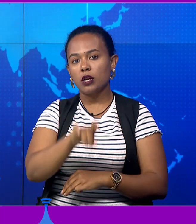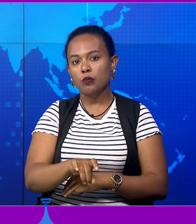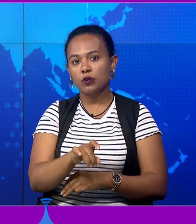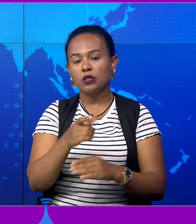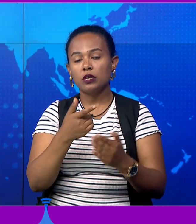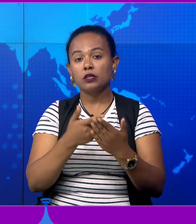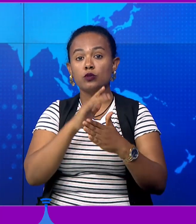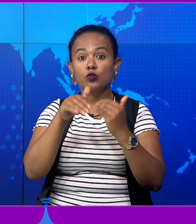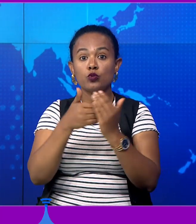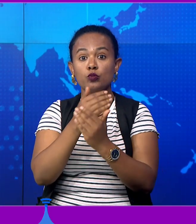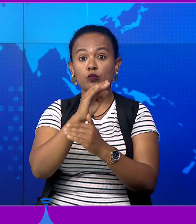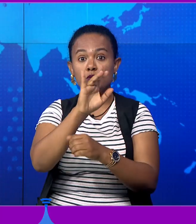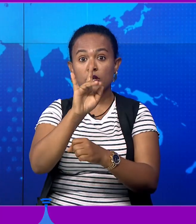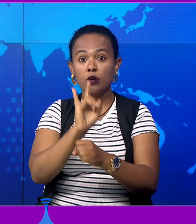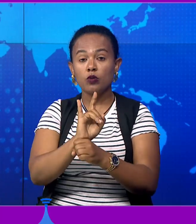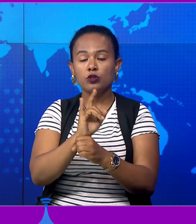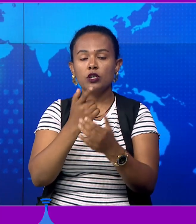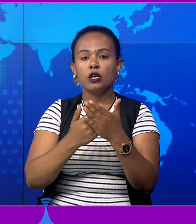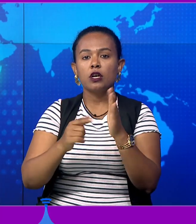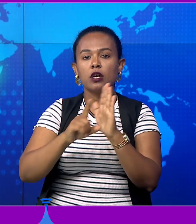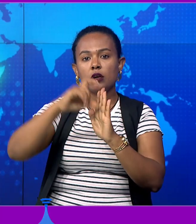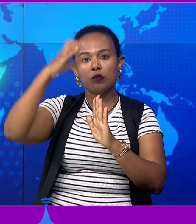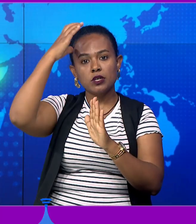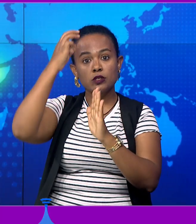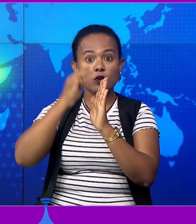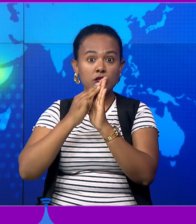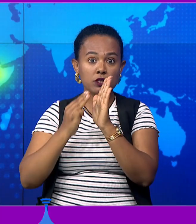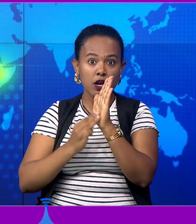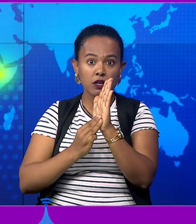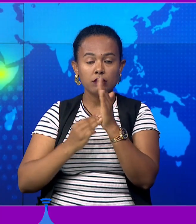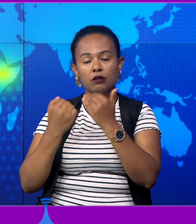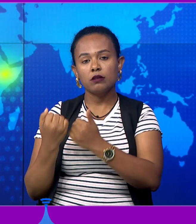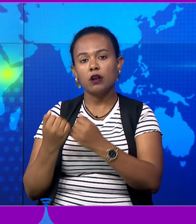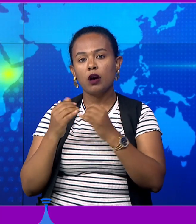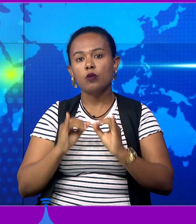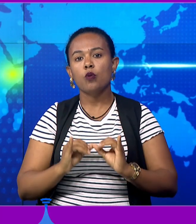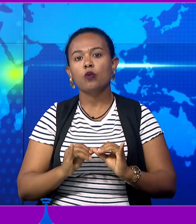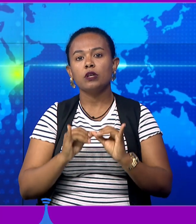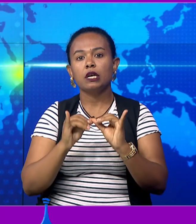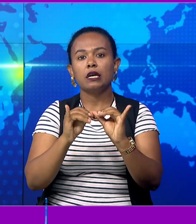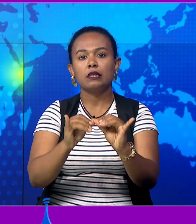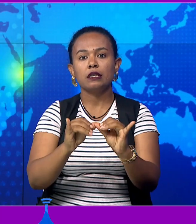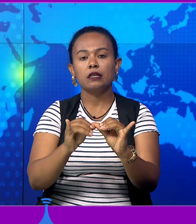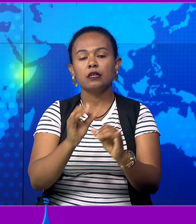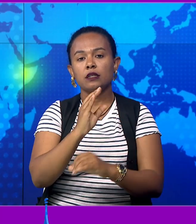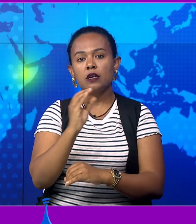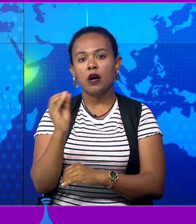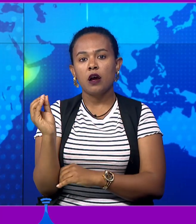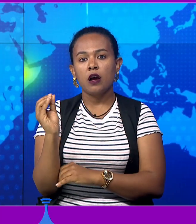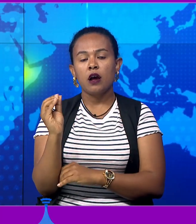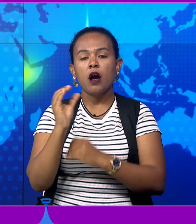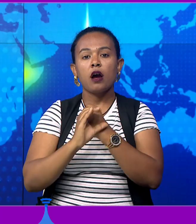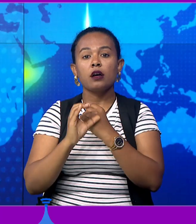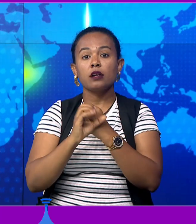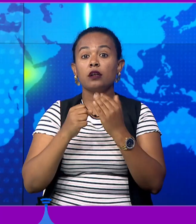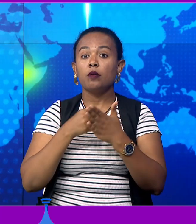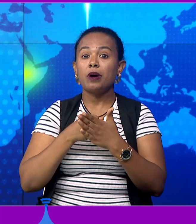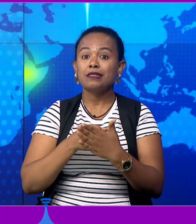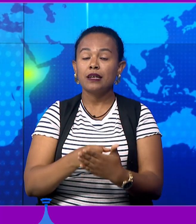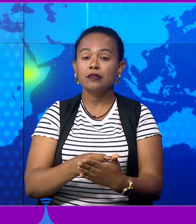ሁሉም ዜጎች ይህ ህገ መንግስታዊ ስርዓት ተጠናክሮ እንዲቀጥል እና ደግሞ ሀገርን